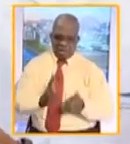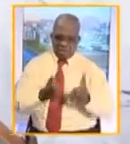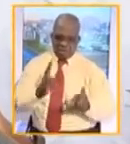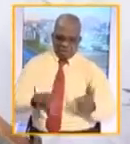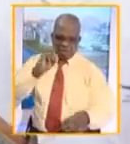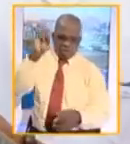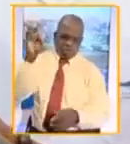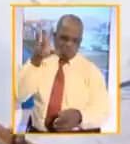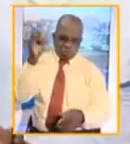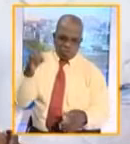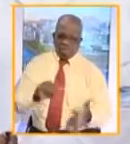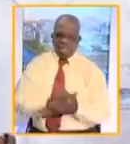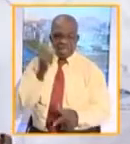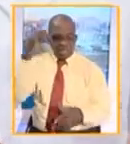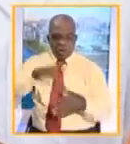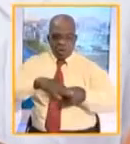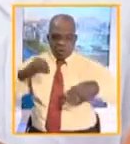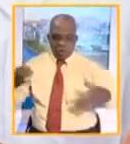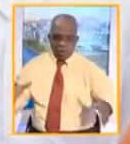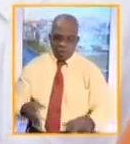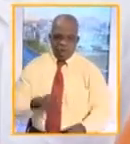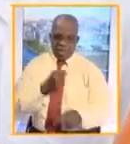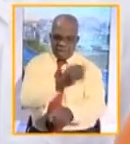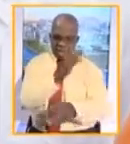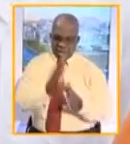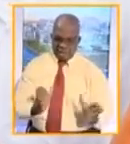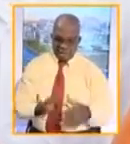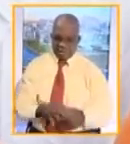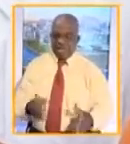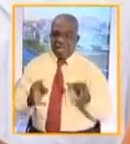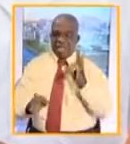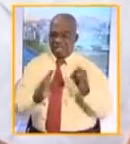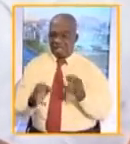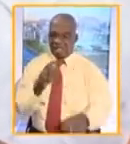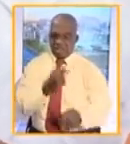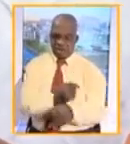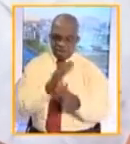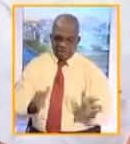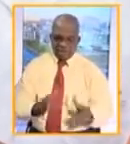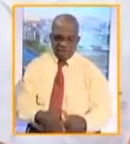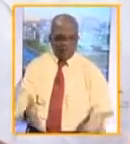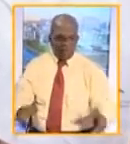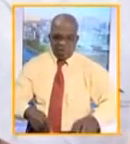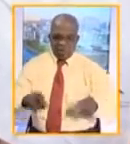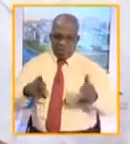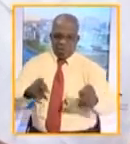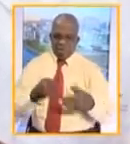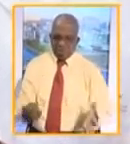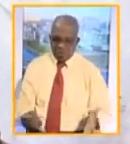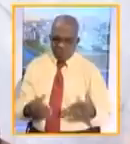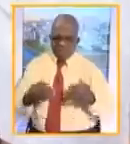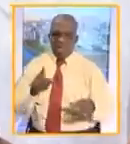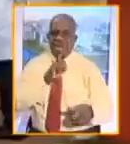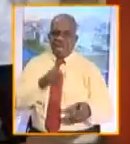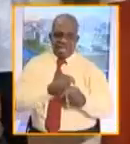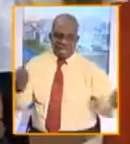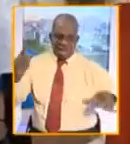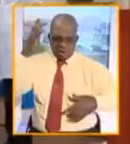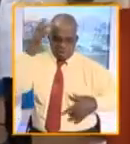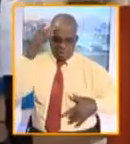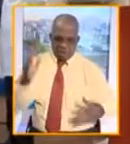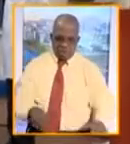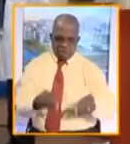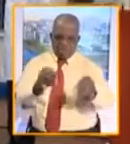est disponible pour le personnel, mais également une ambulance qui devrait pouvoir être à la disposition de la population de San Pedro.